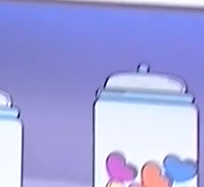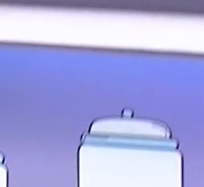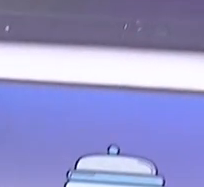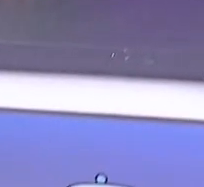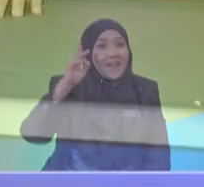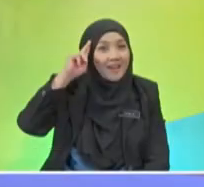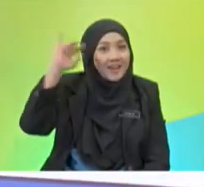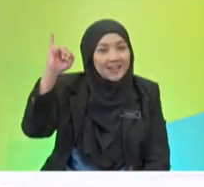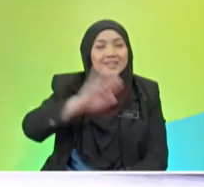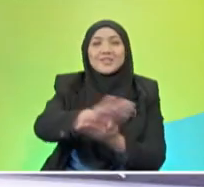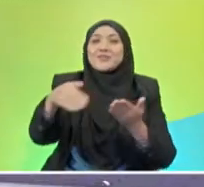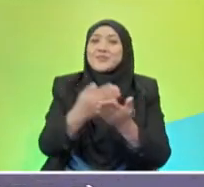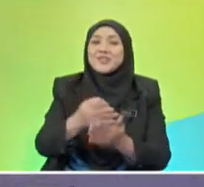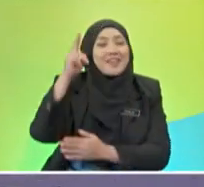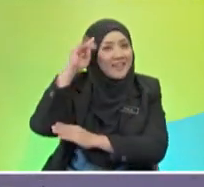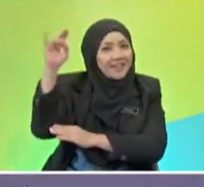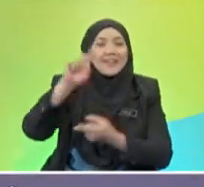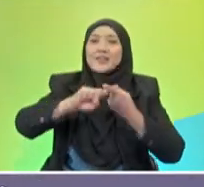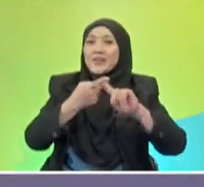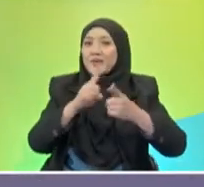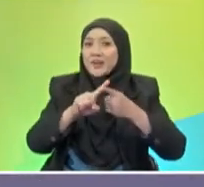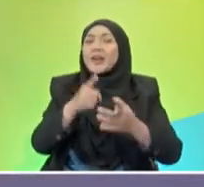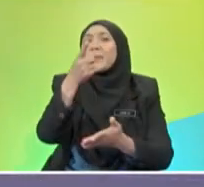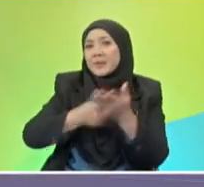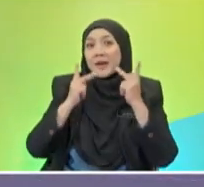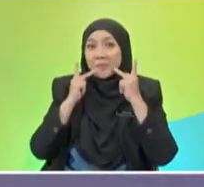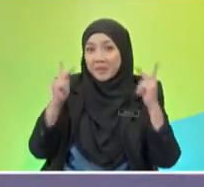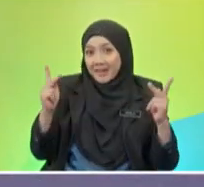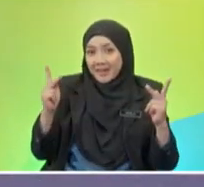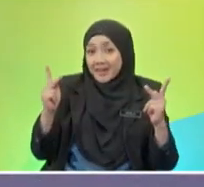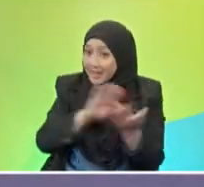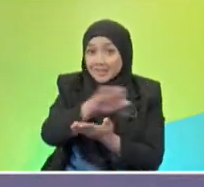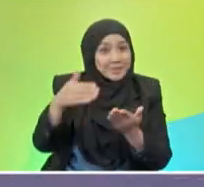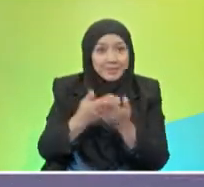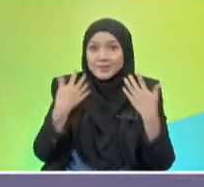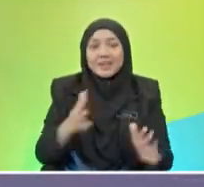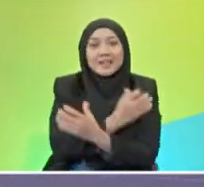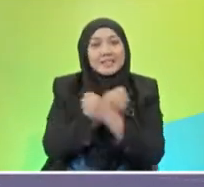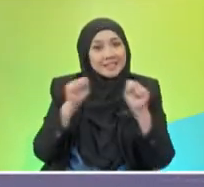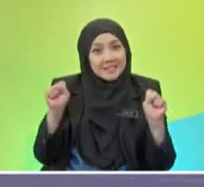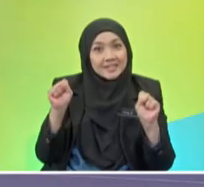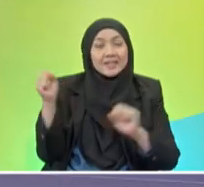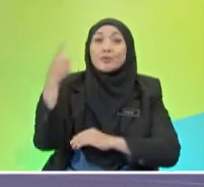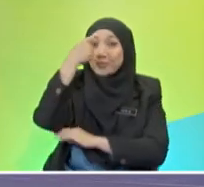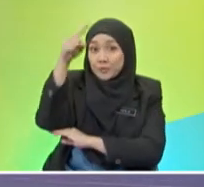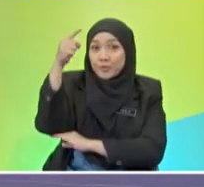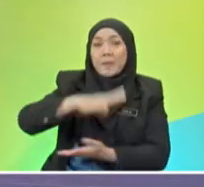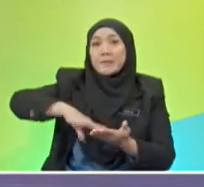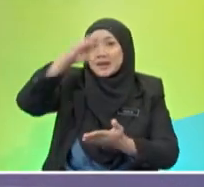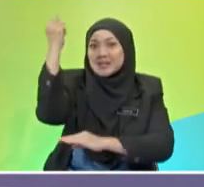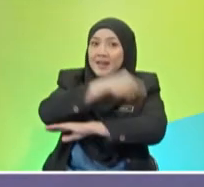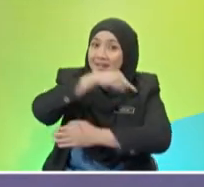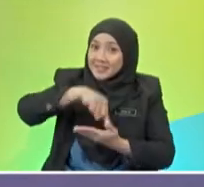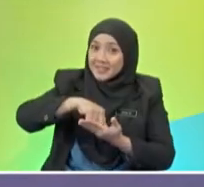Hai semua, hai kawan-kawan. Apa khabar? Ha, semua dah sedia nak belajar tak hari ni? Kalau dah sedia,